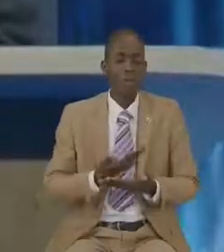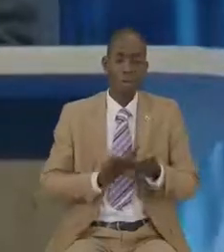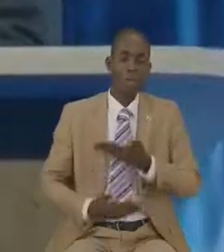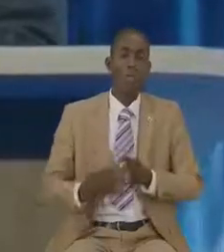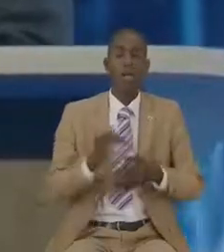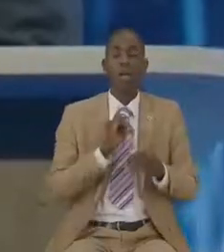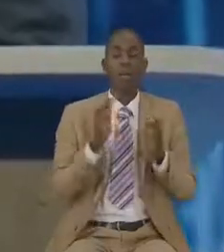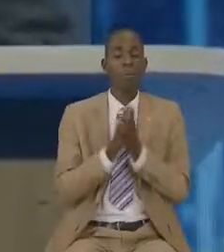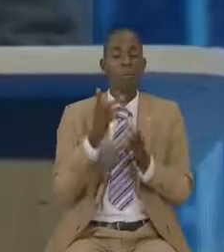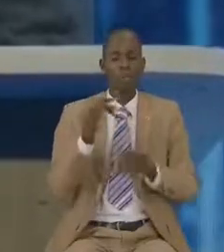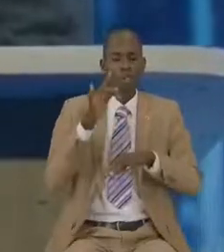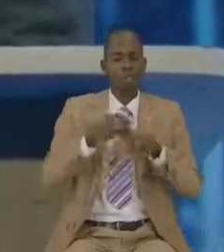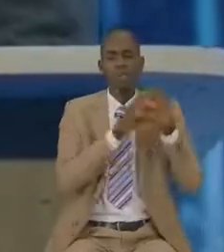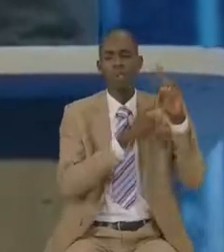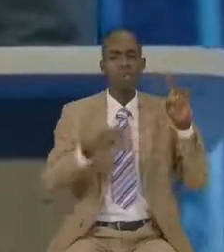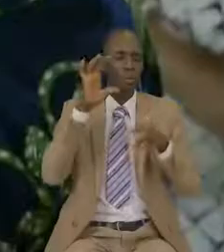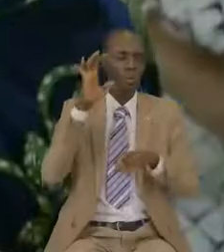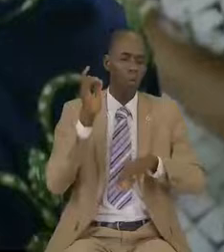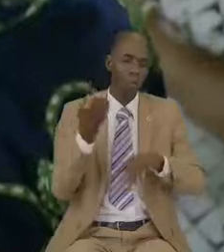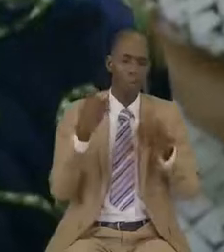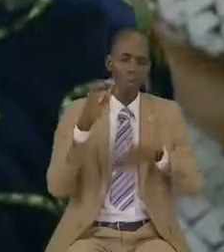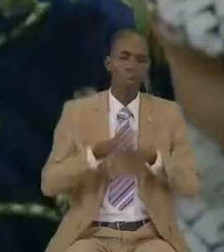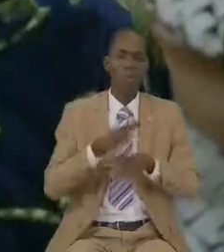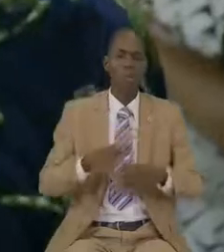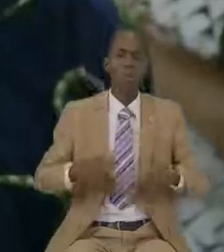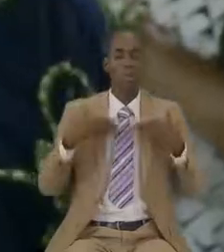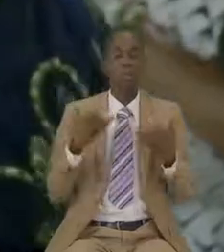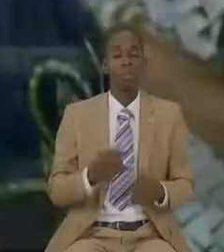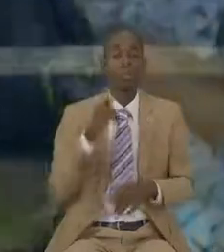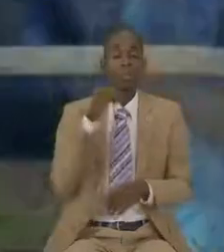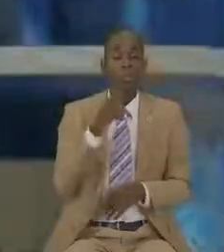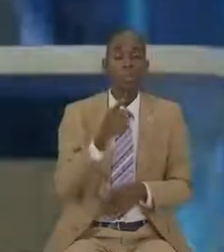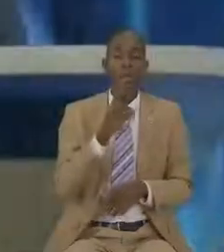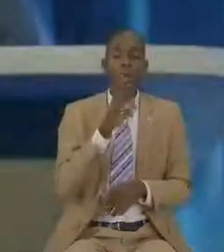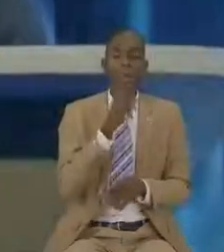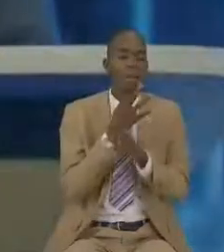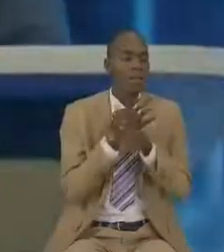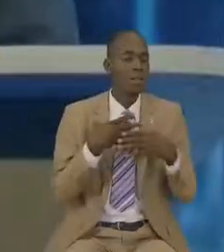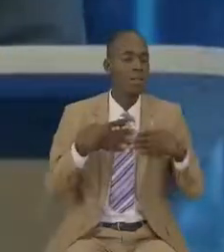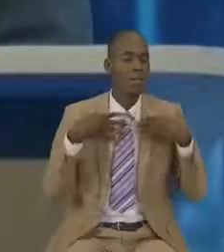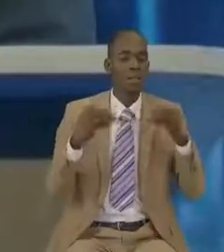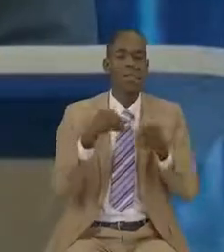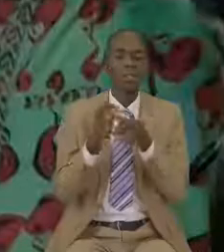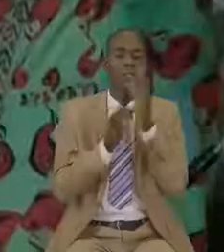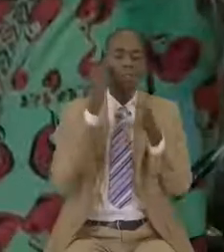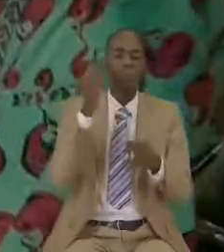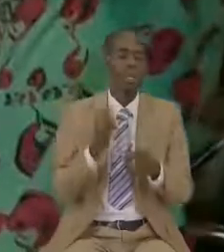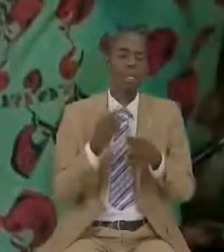du Seigneur vienne sur eux maintenant. Tu es guéri au nom de Jésus.